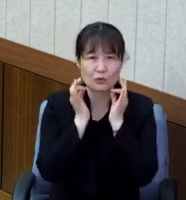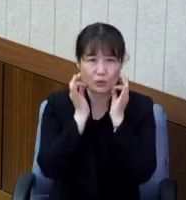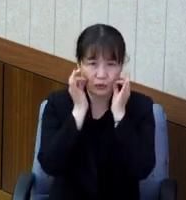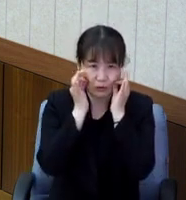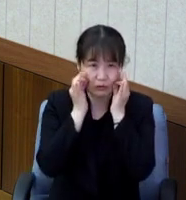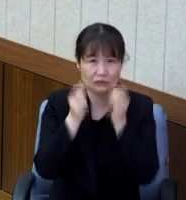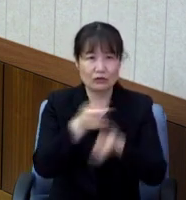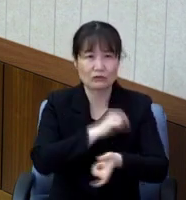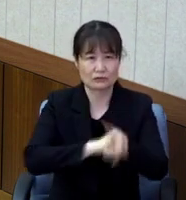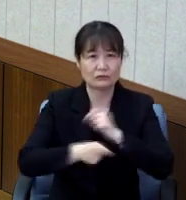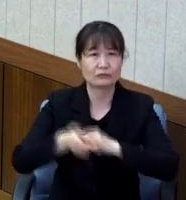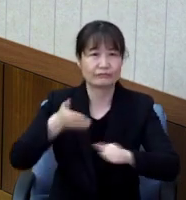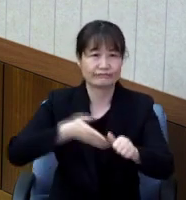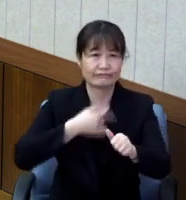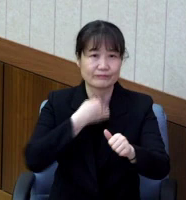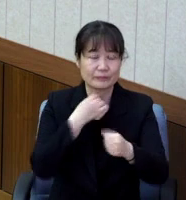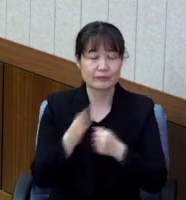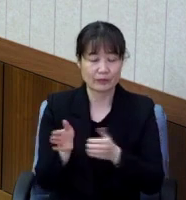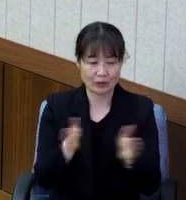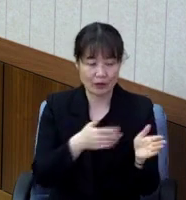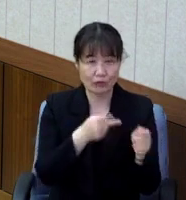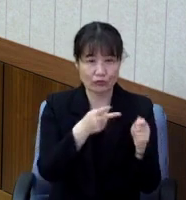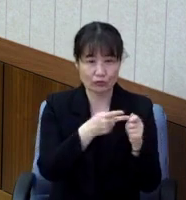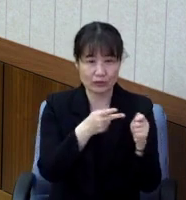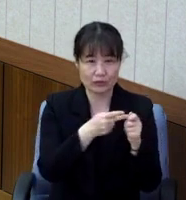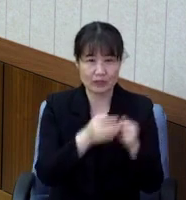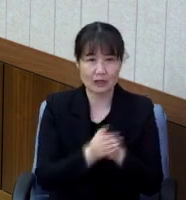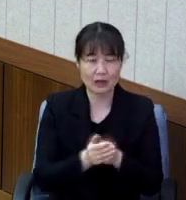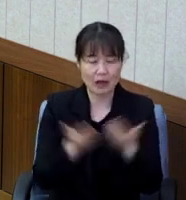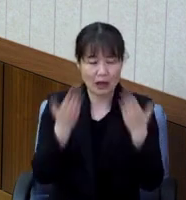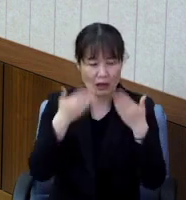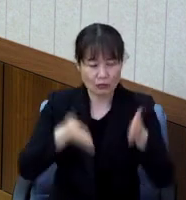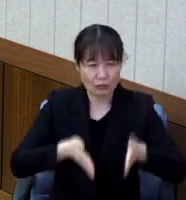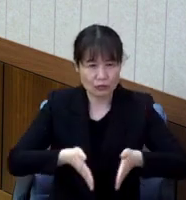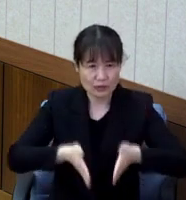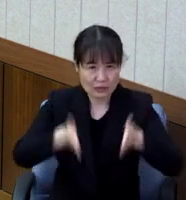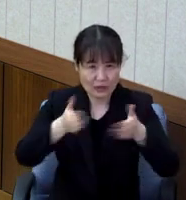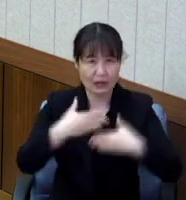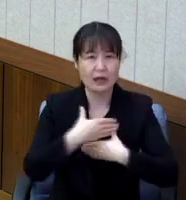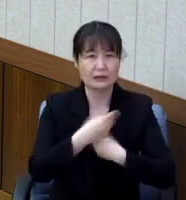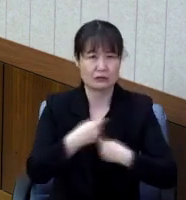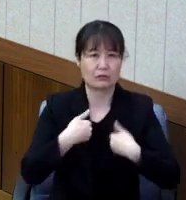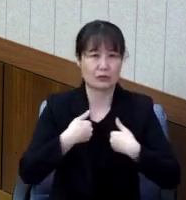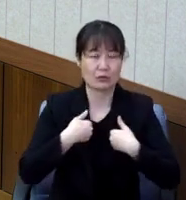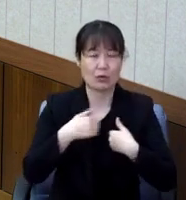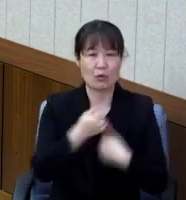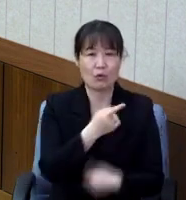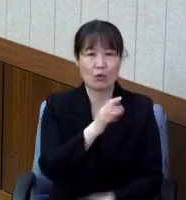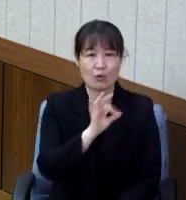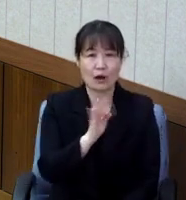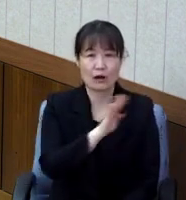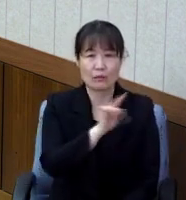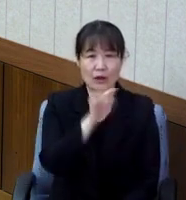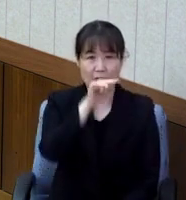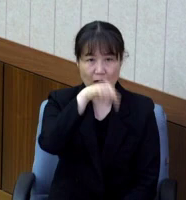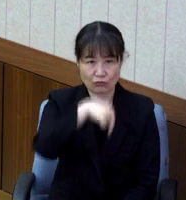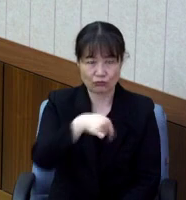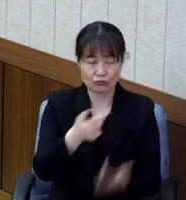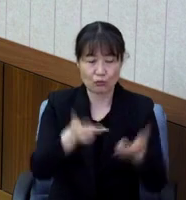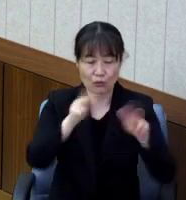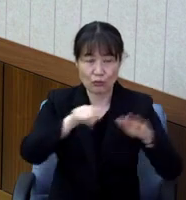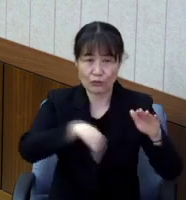바랍니다. 두 번째, 통학로 안전 문제입니다. 왕바우 근린공원의 훈민초등학교